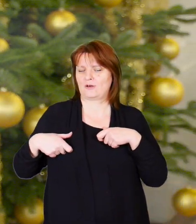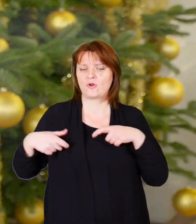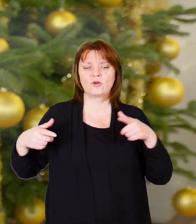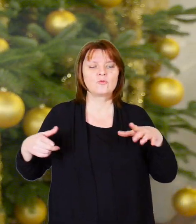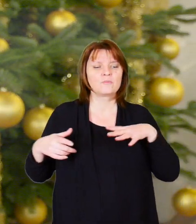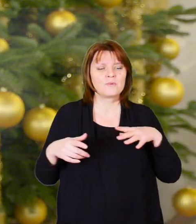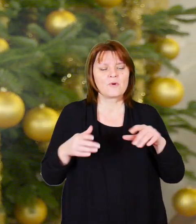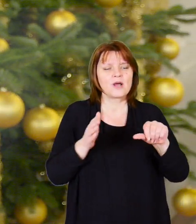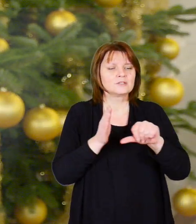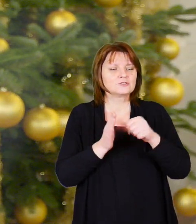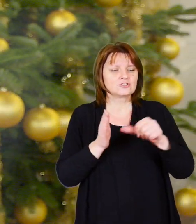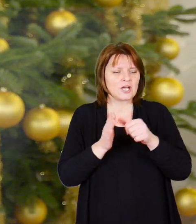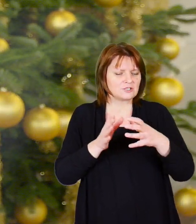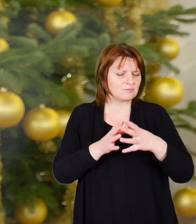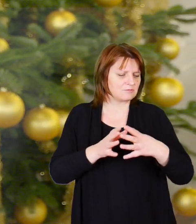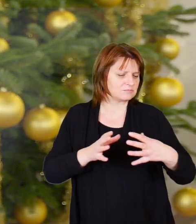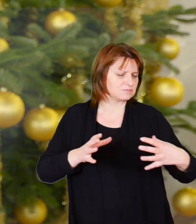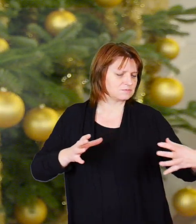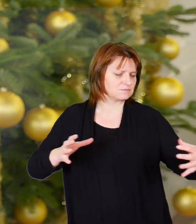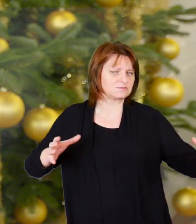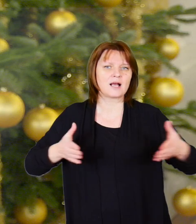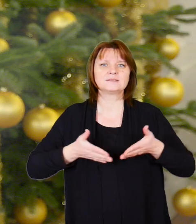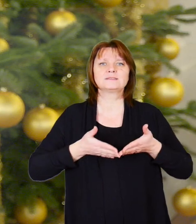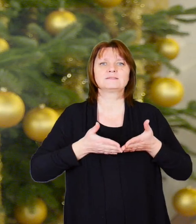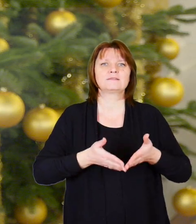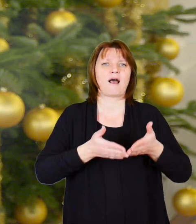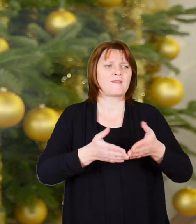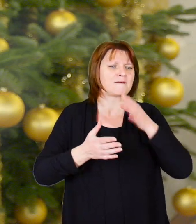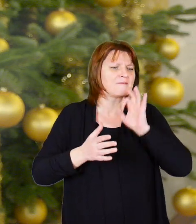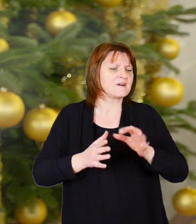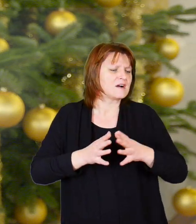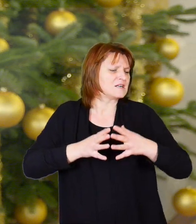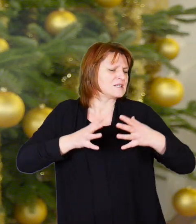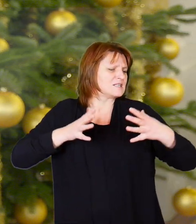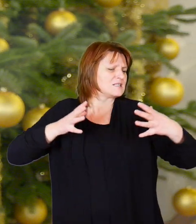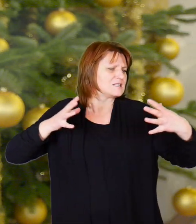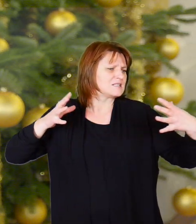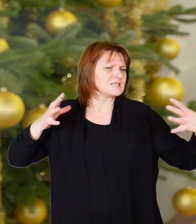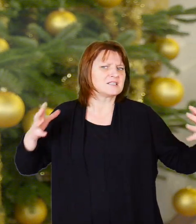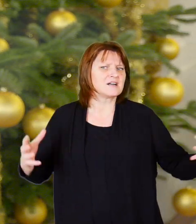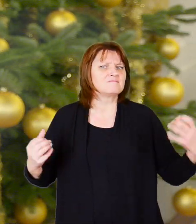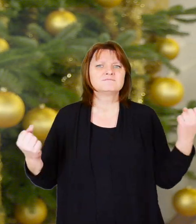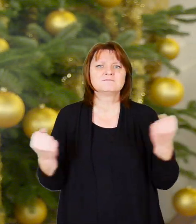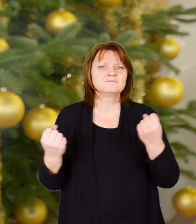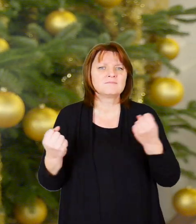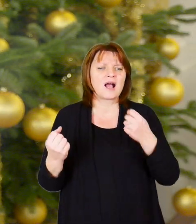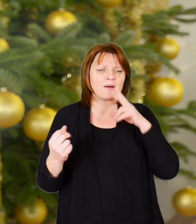aktywizuje osoby o różnym stopniu niepełnosprawności, a jednocześnie